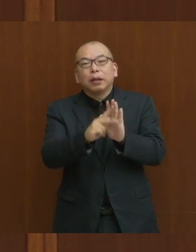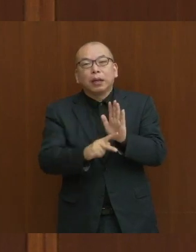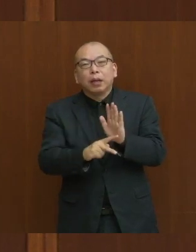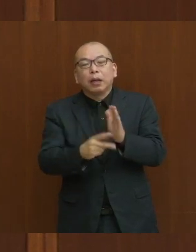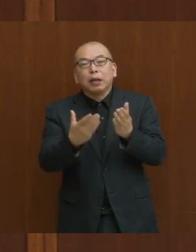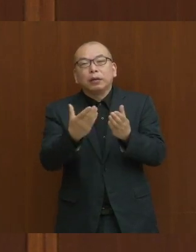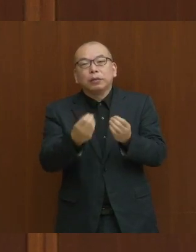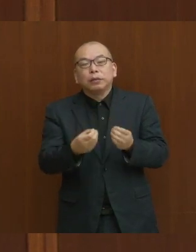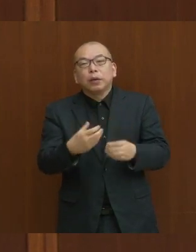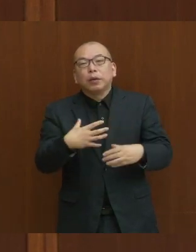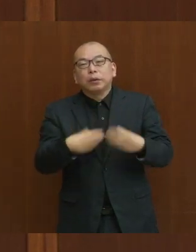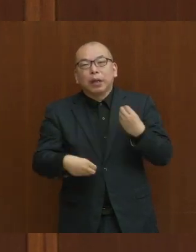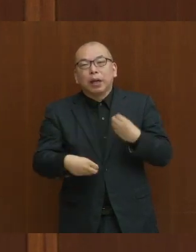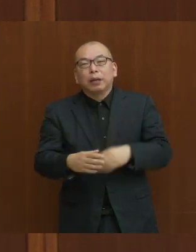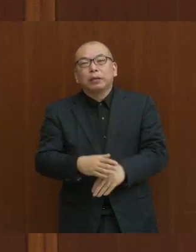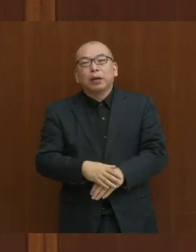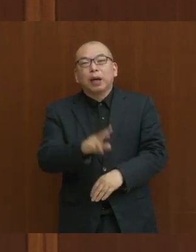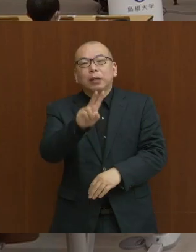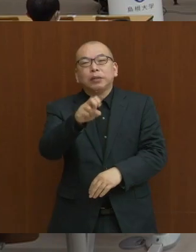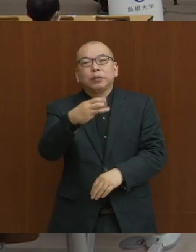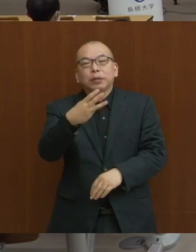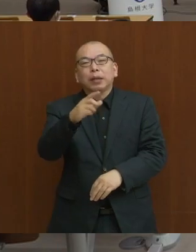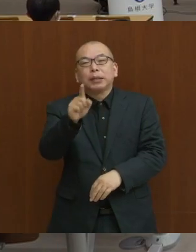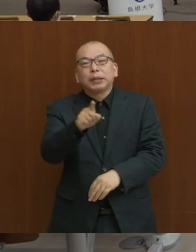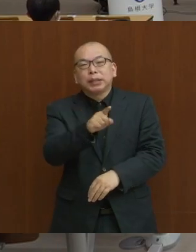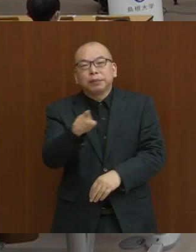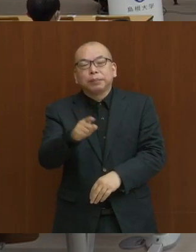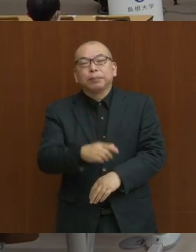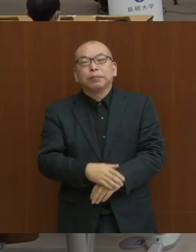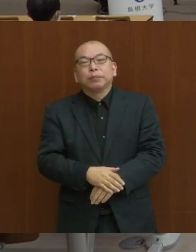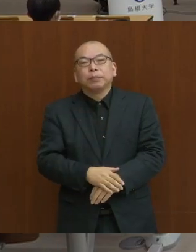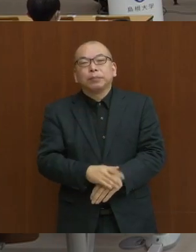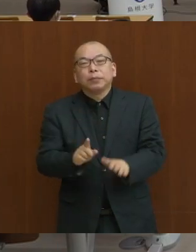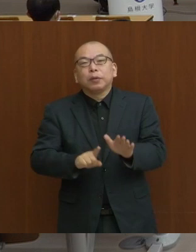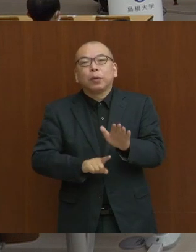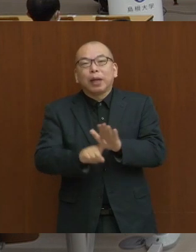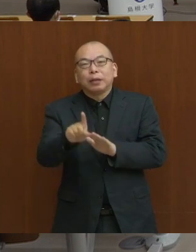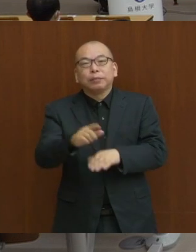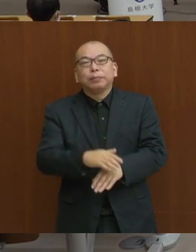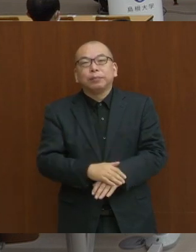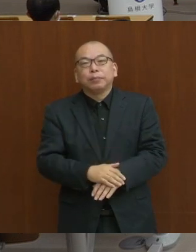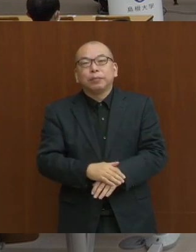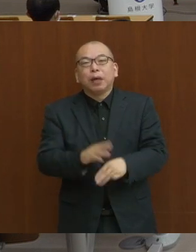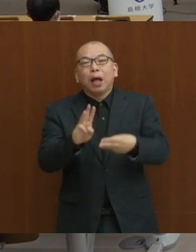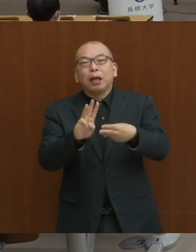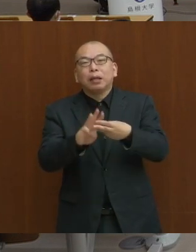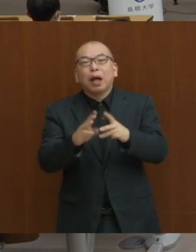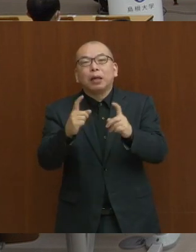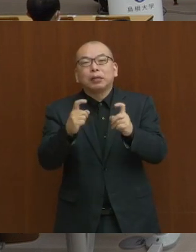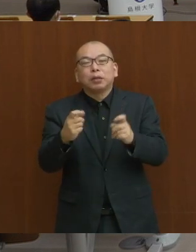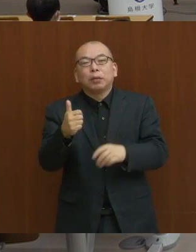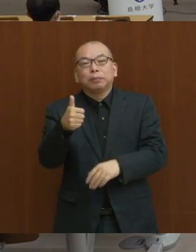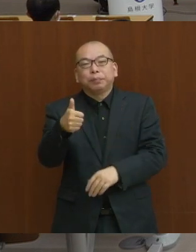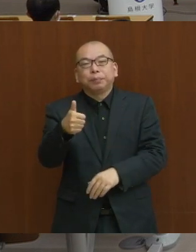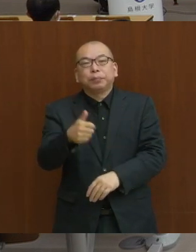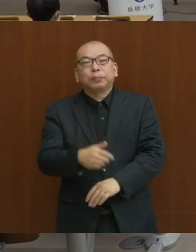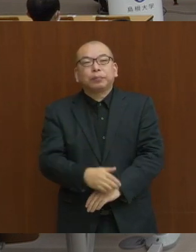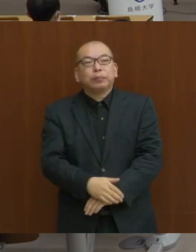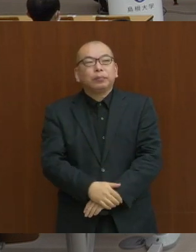生23名、総代田代良介、